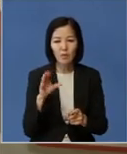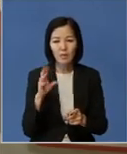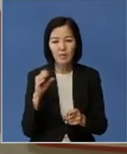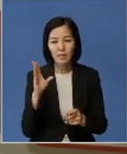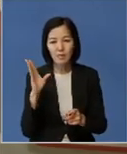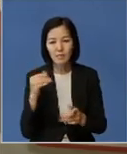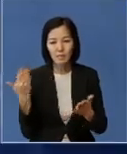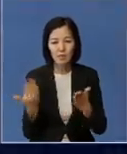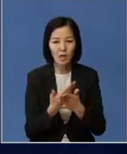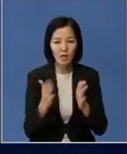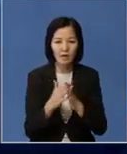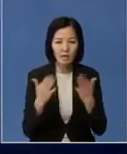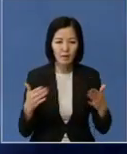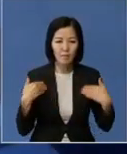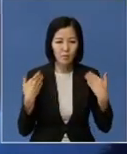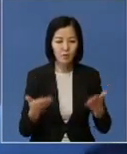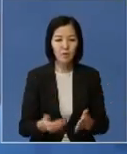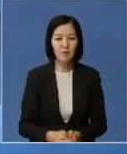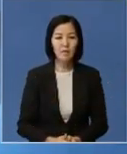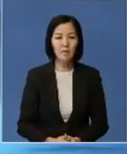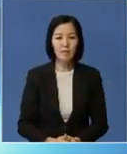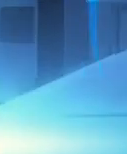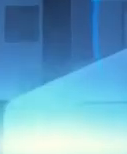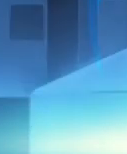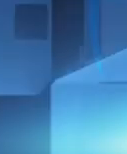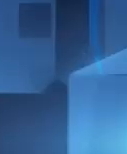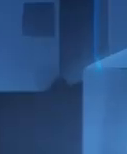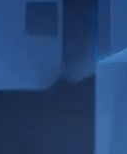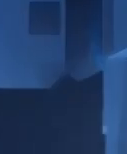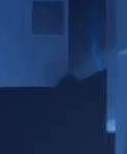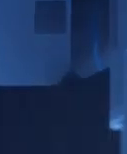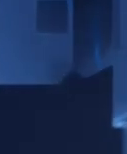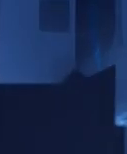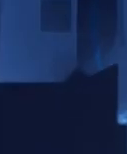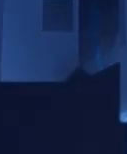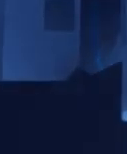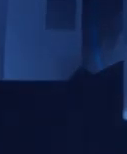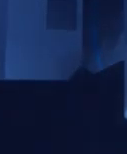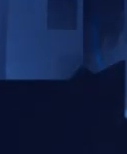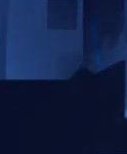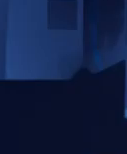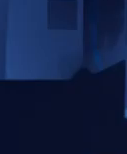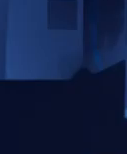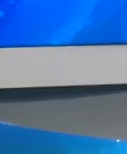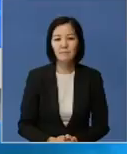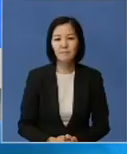жинағы жарық көрген. Құрманжан Қасымжанұлы, Аманжол Жүнкешев, Жетісу арнасы.